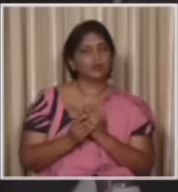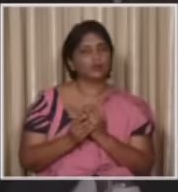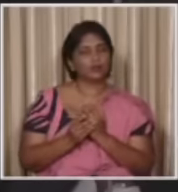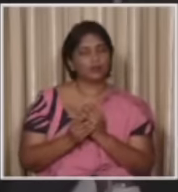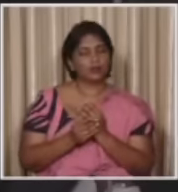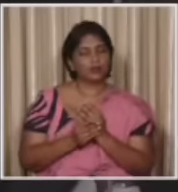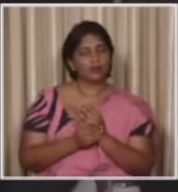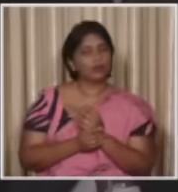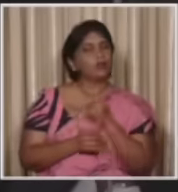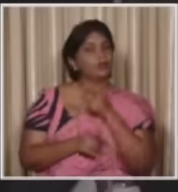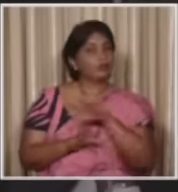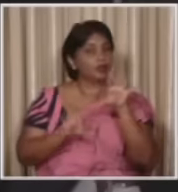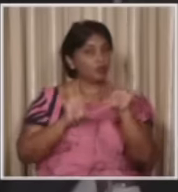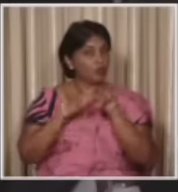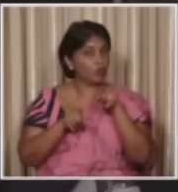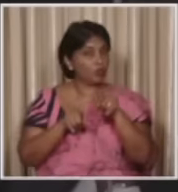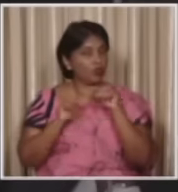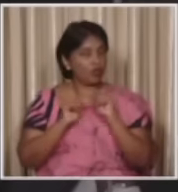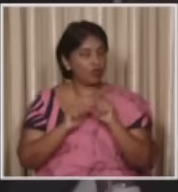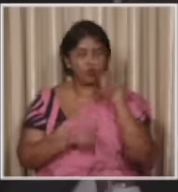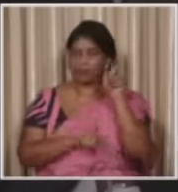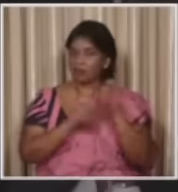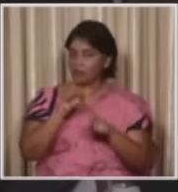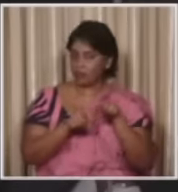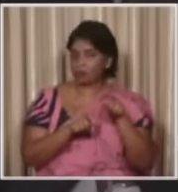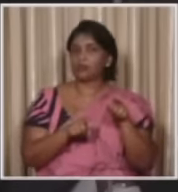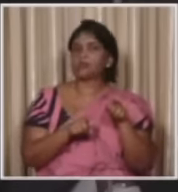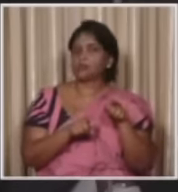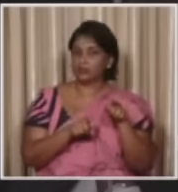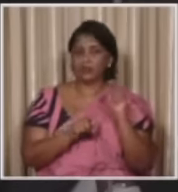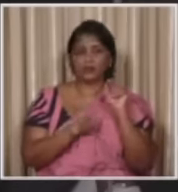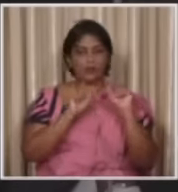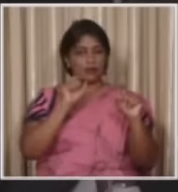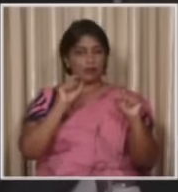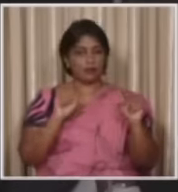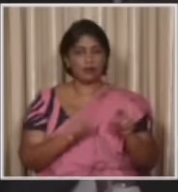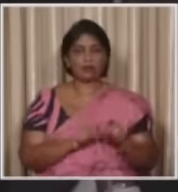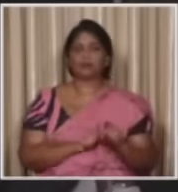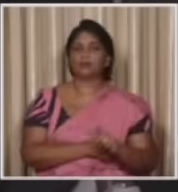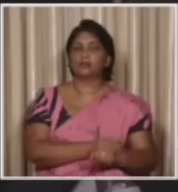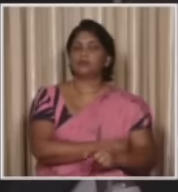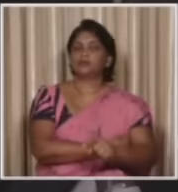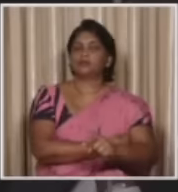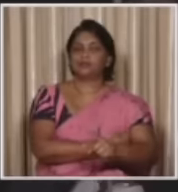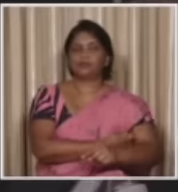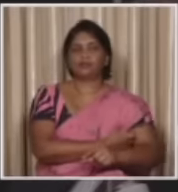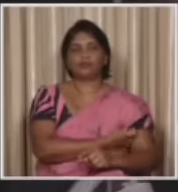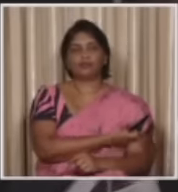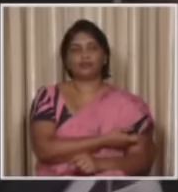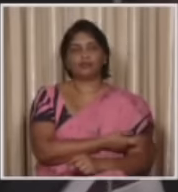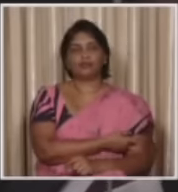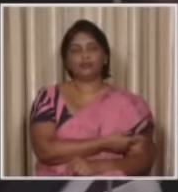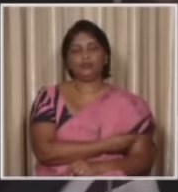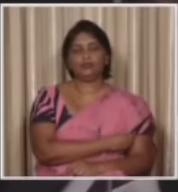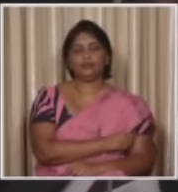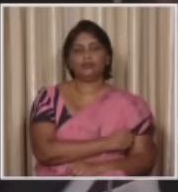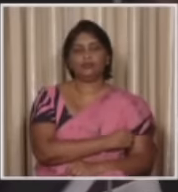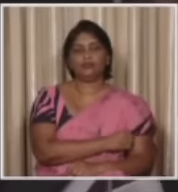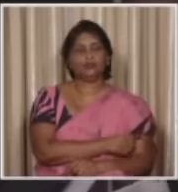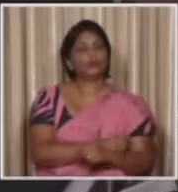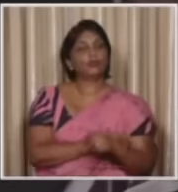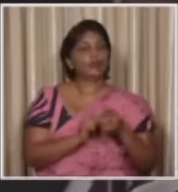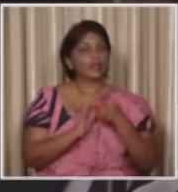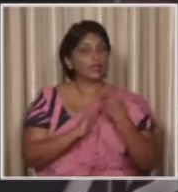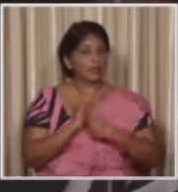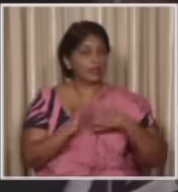තිනවා ඒ පත්විය යුතු තැනැත්තන් නම් කරනු ලැබිය යුතු කර අය පාර්ලිමේන්තු මහ ලේකම්තුමන් නීතිපතිතුමන්